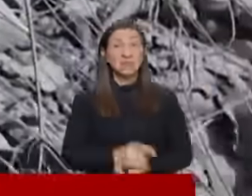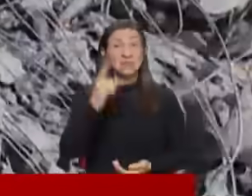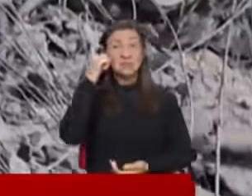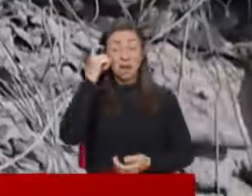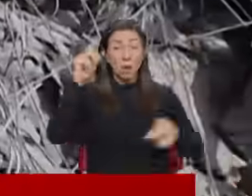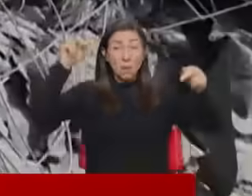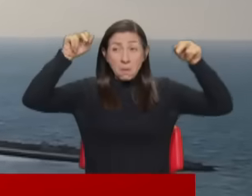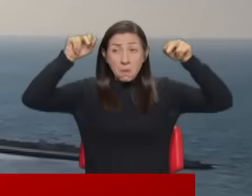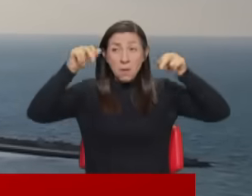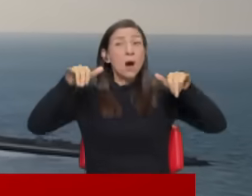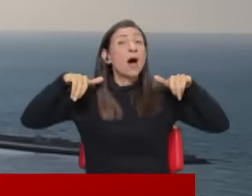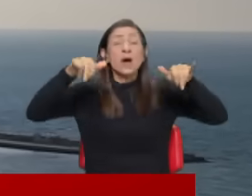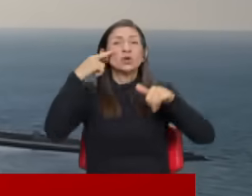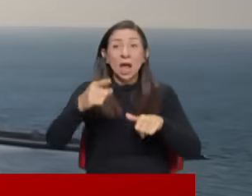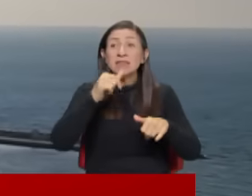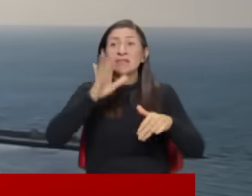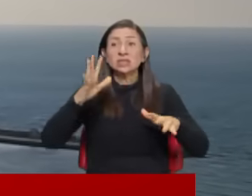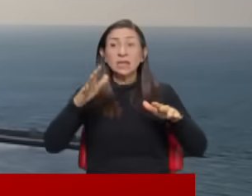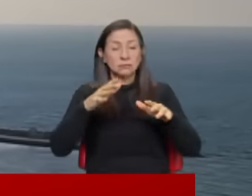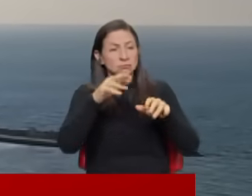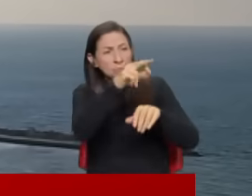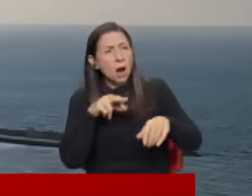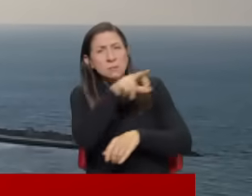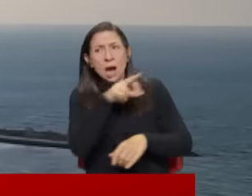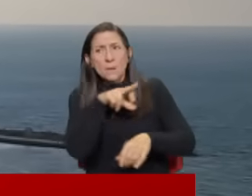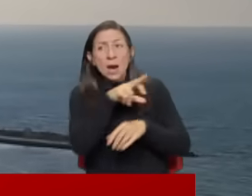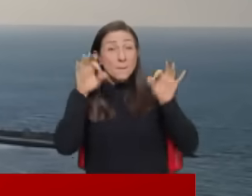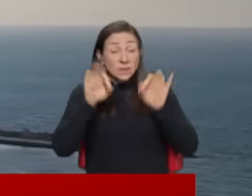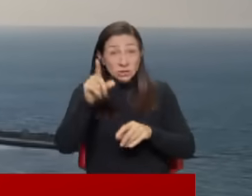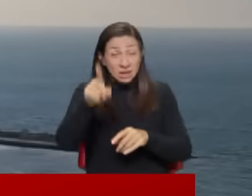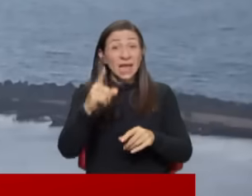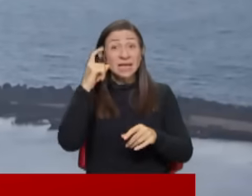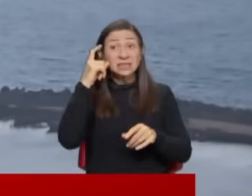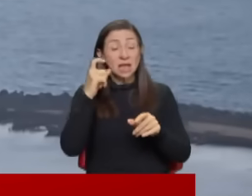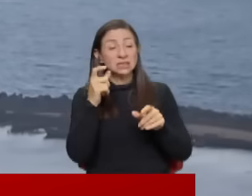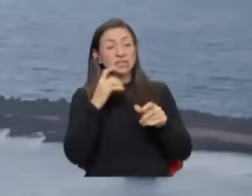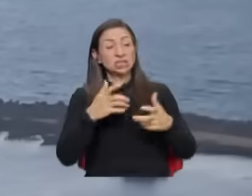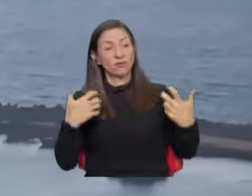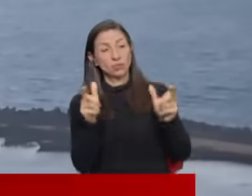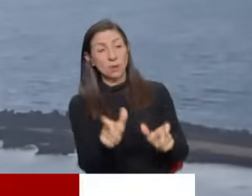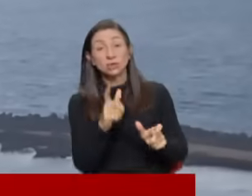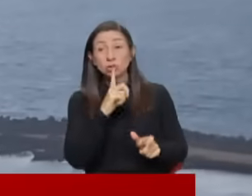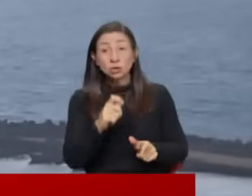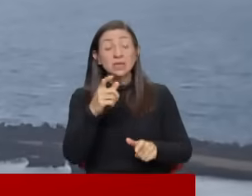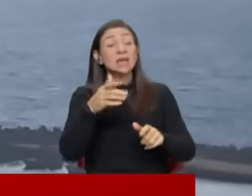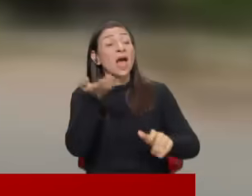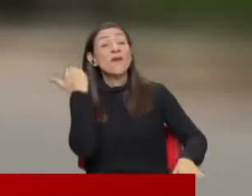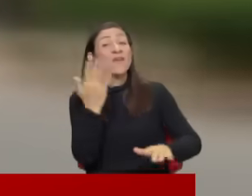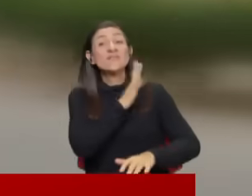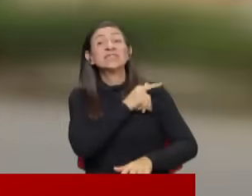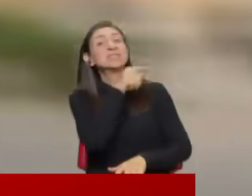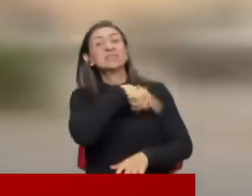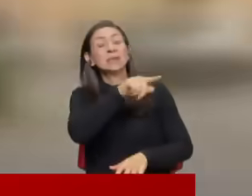İsrail hava saldırılarının yanı sıra denizden de Gazze'yi vurmaya başladı. İsrail savunma sözcüsü saldırılar öncesi